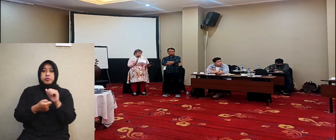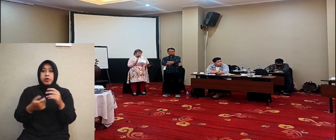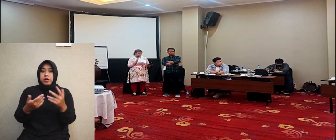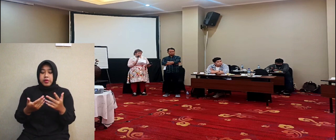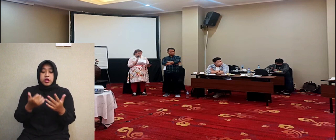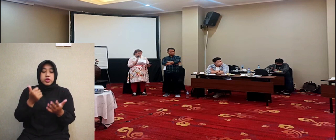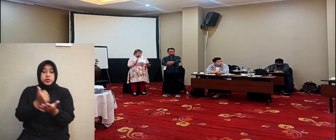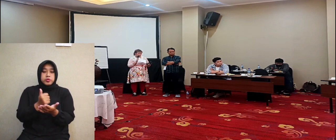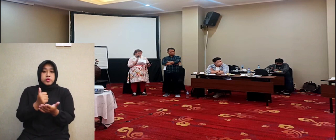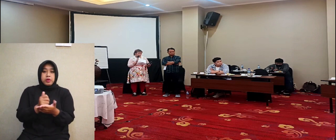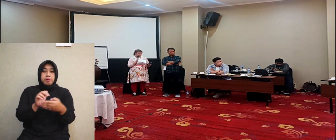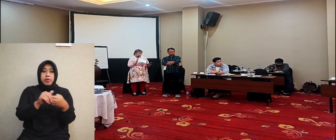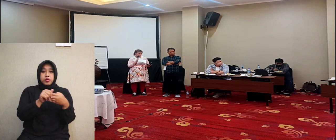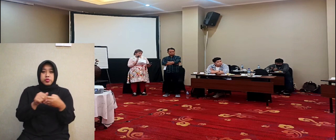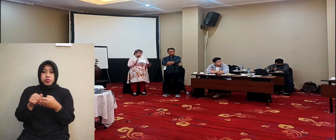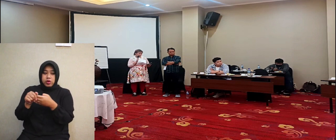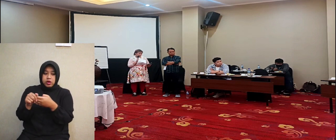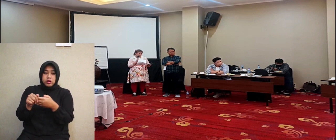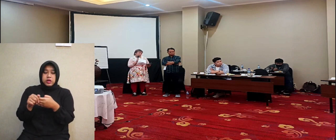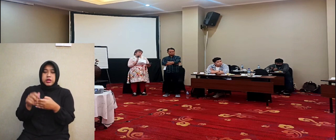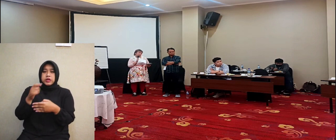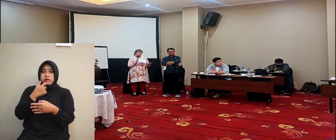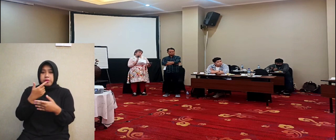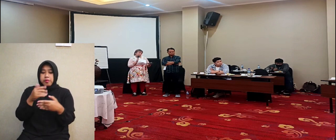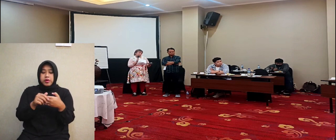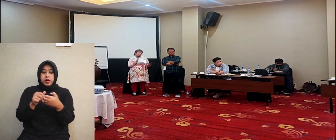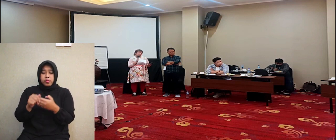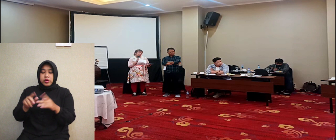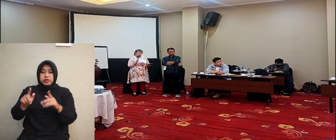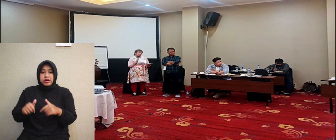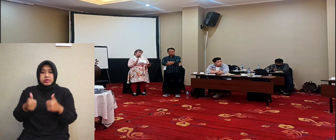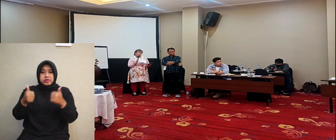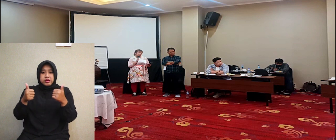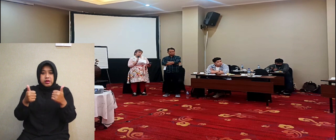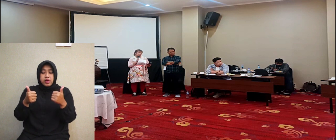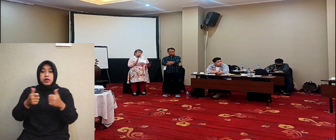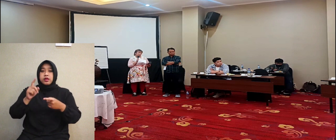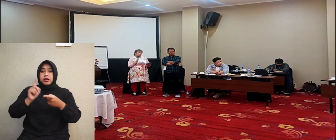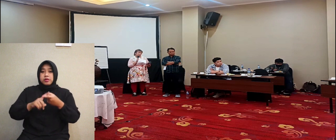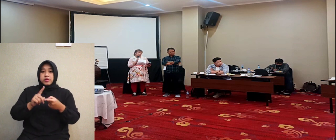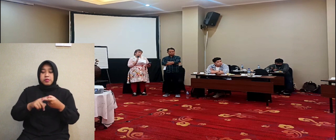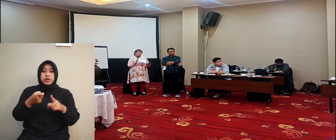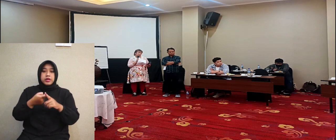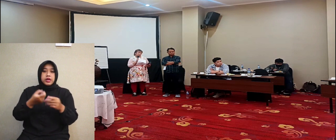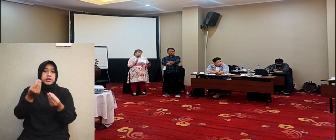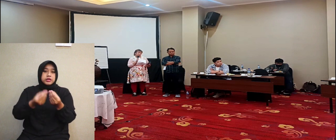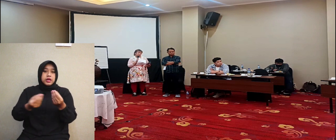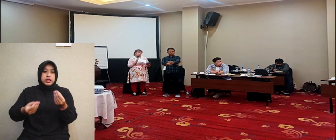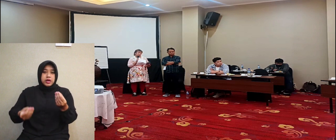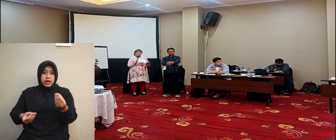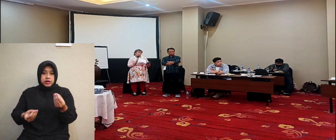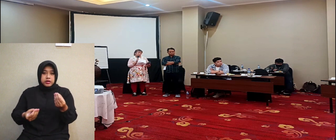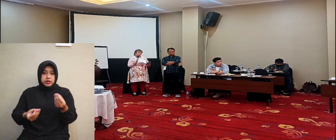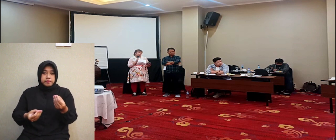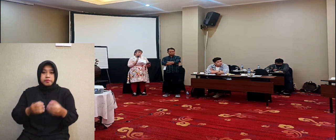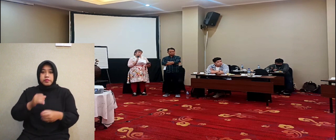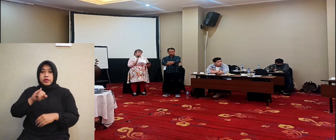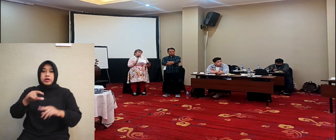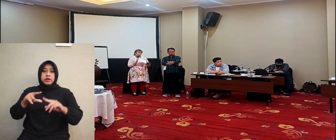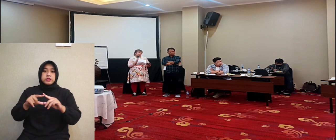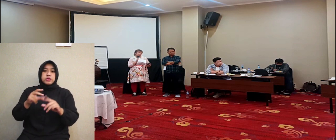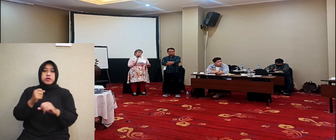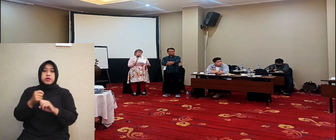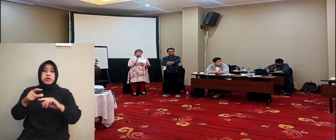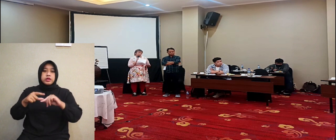sebenarnya panduan adanya panduan yang telah dihasilkan oleh teman-teman dari jaringan organisasi disabilitas di Indonesia